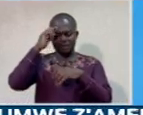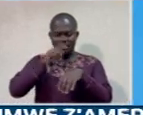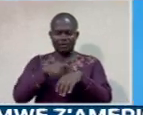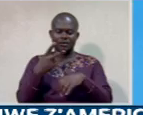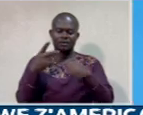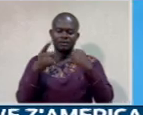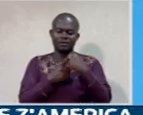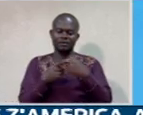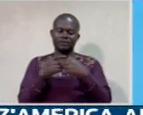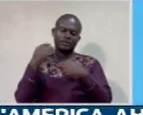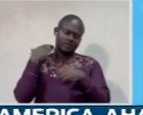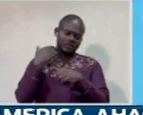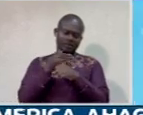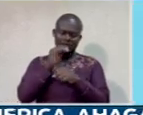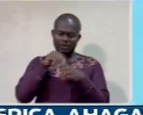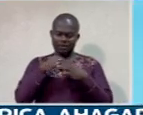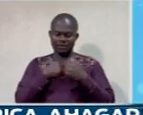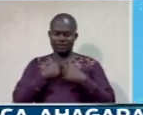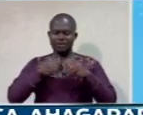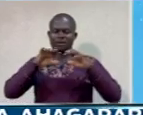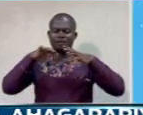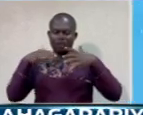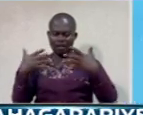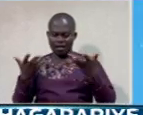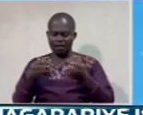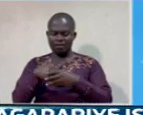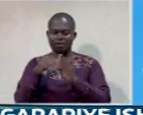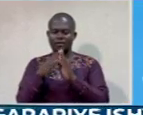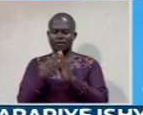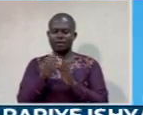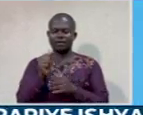26 Jenoside yakorewe Abatutsi mu Rwanda uko cyagenze mu ruriya mujyi wa Arusha.